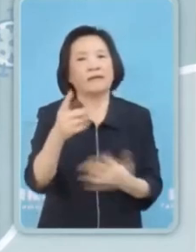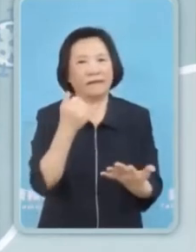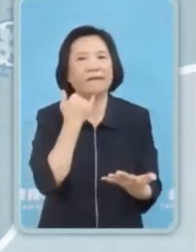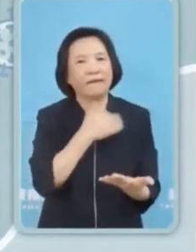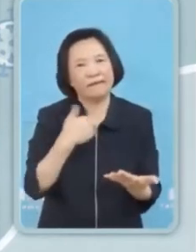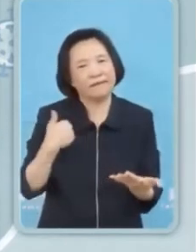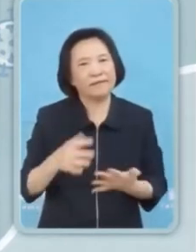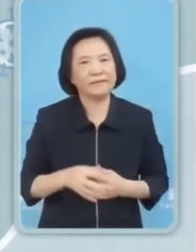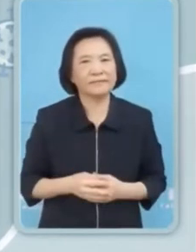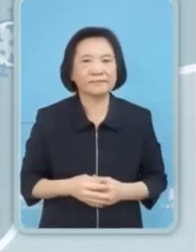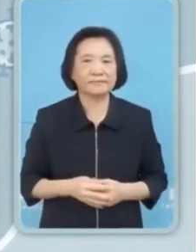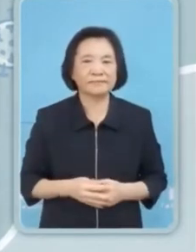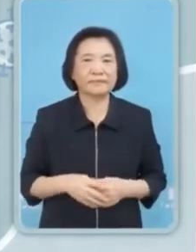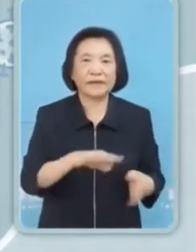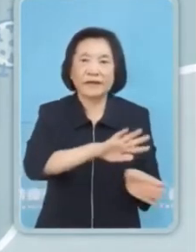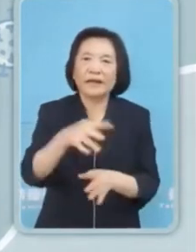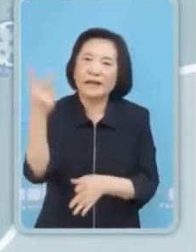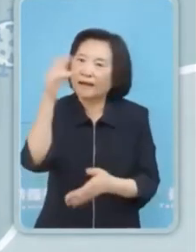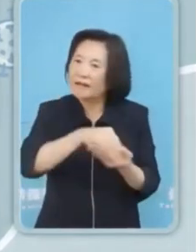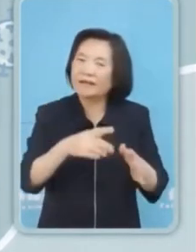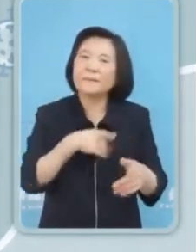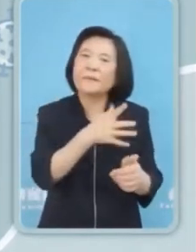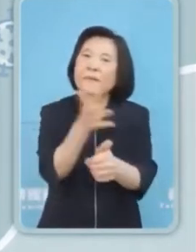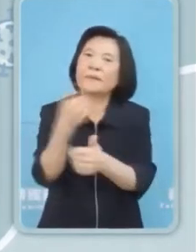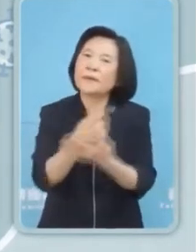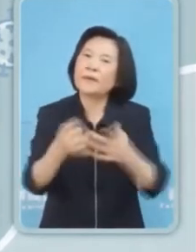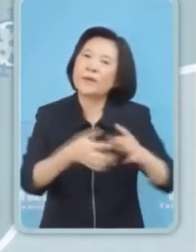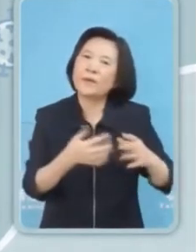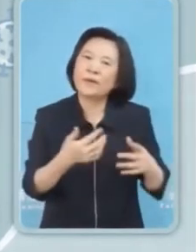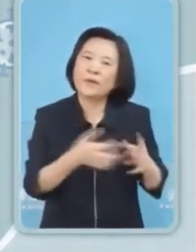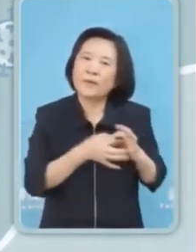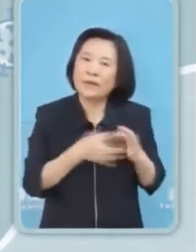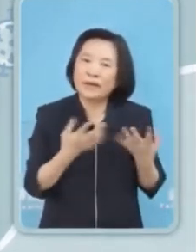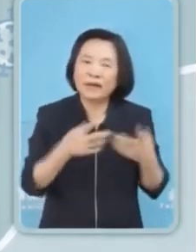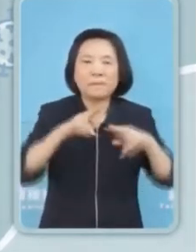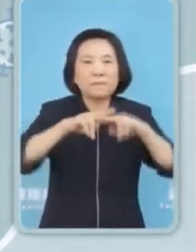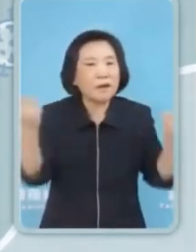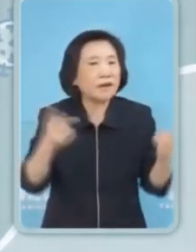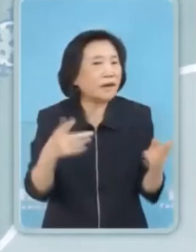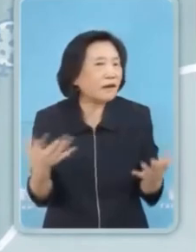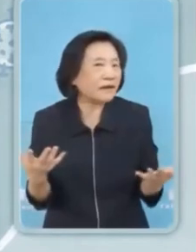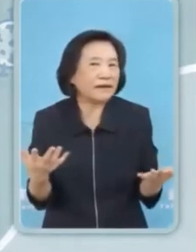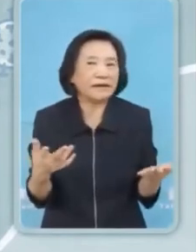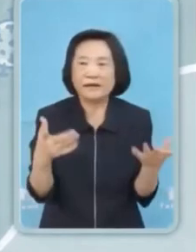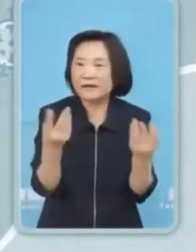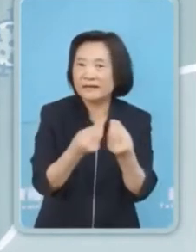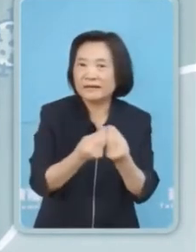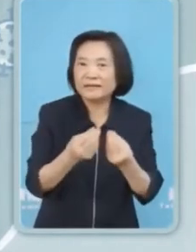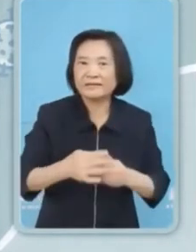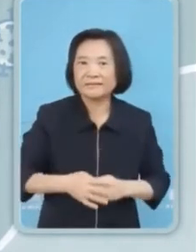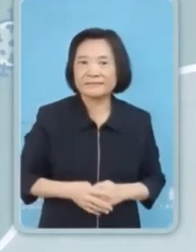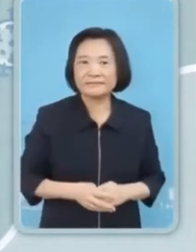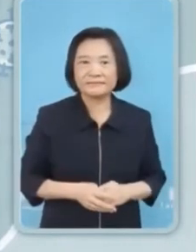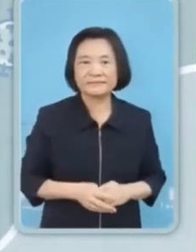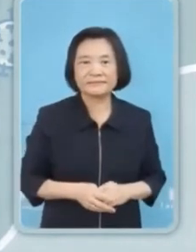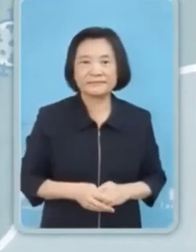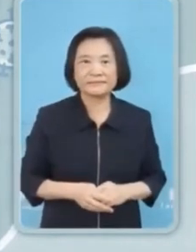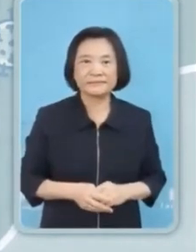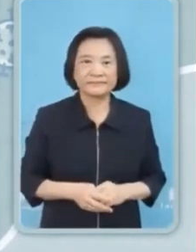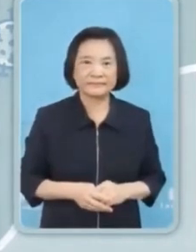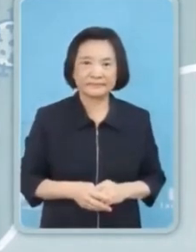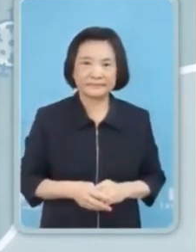现在大家很关心的是到底要不要解封嘛，那我们大概是这样，